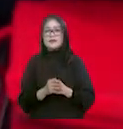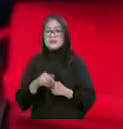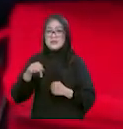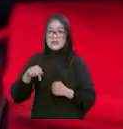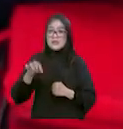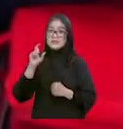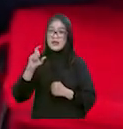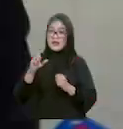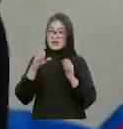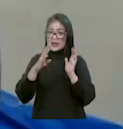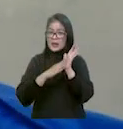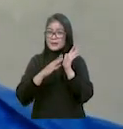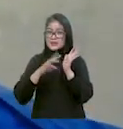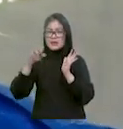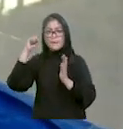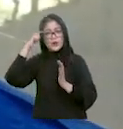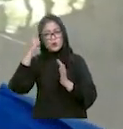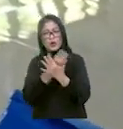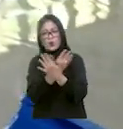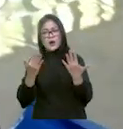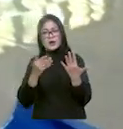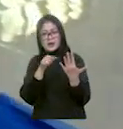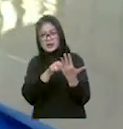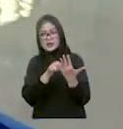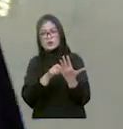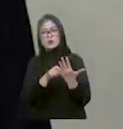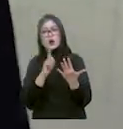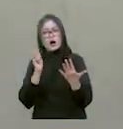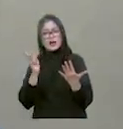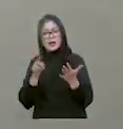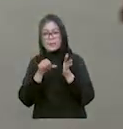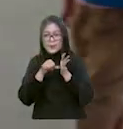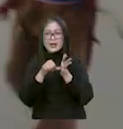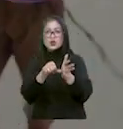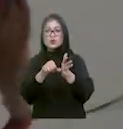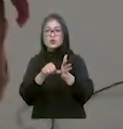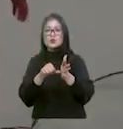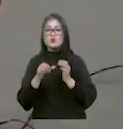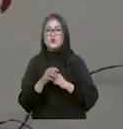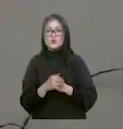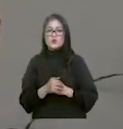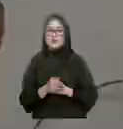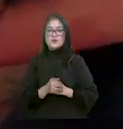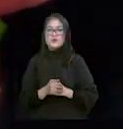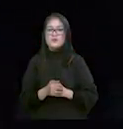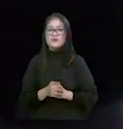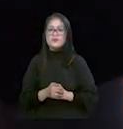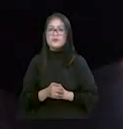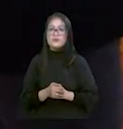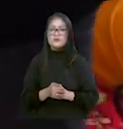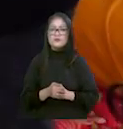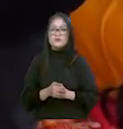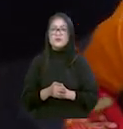peduli kepada masyarakat yang terdampak bencana di Indonesia termasuk di Gunung Semeru dari Lumajang Jawa Timur Yayan Nugroho inews